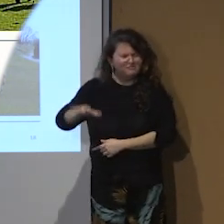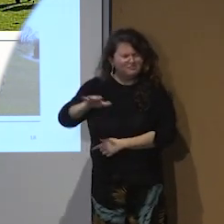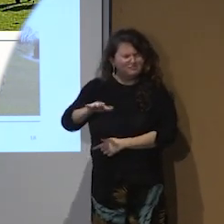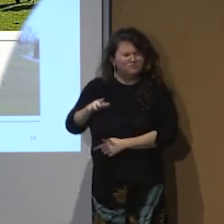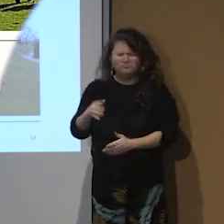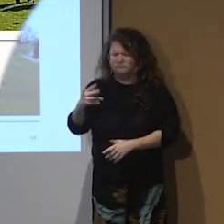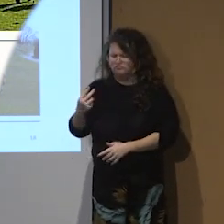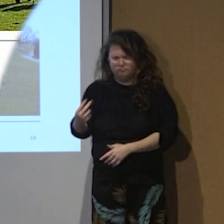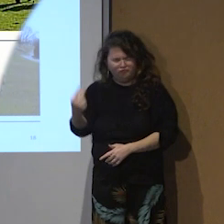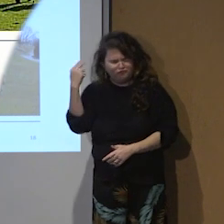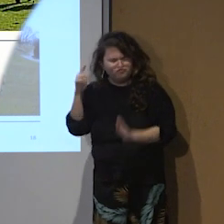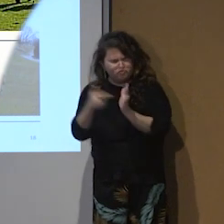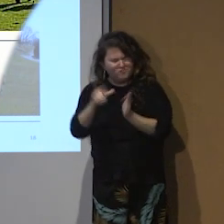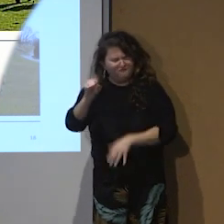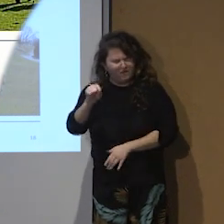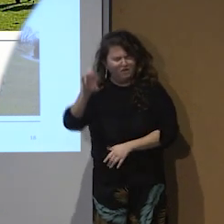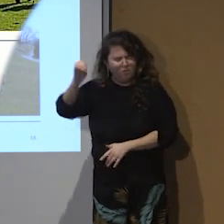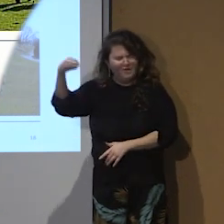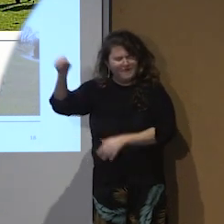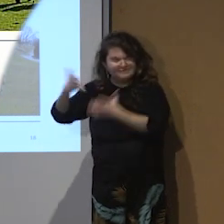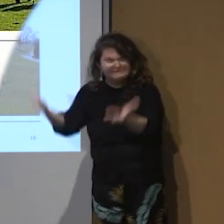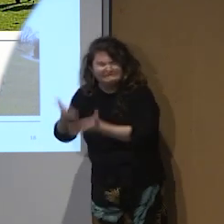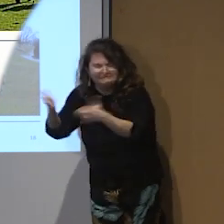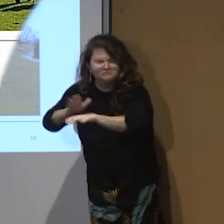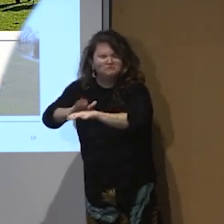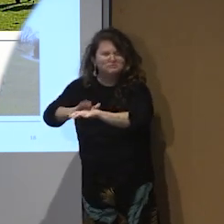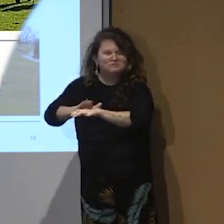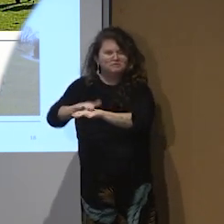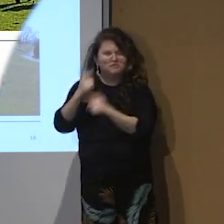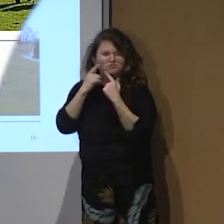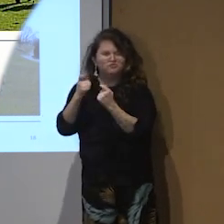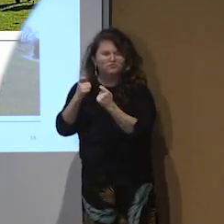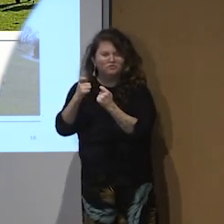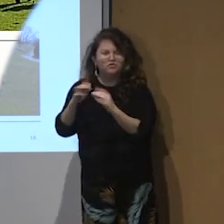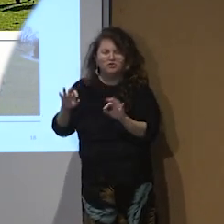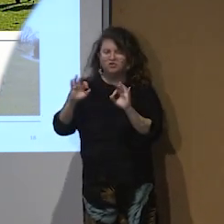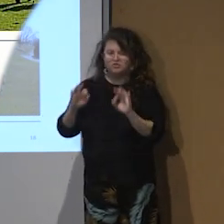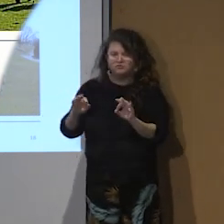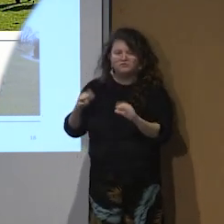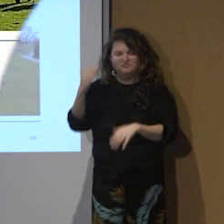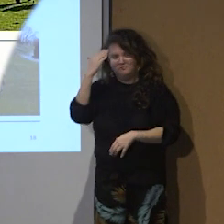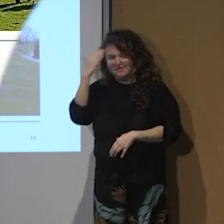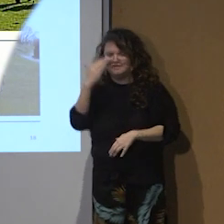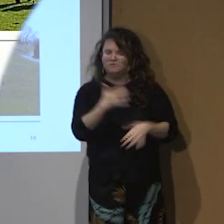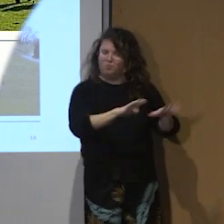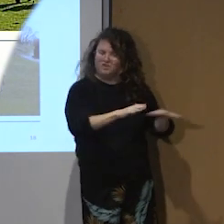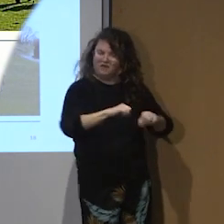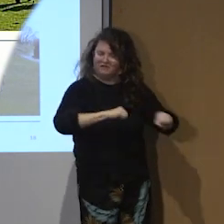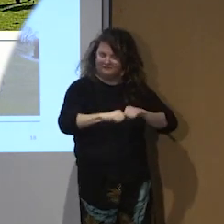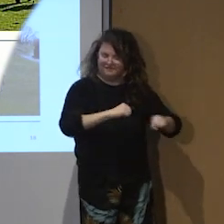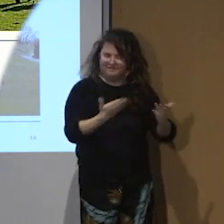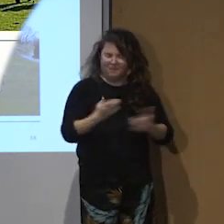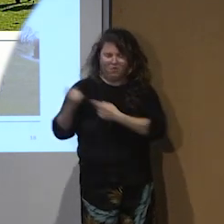2020. Les individus modérément actifs vivent 6 ans de plus que les sédentaires. Et